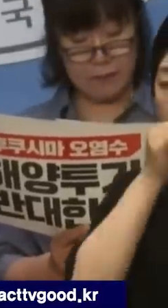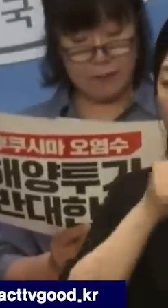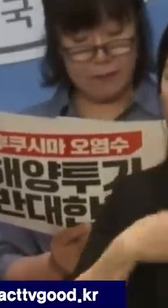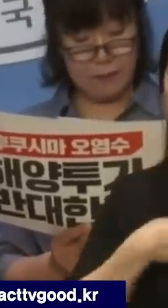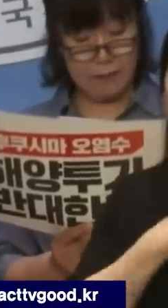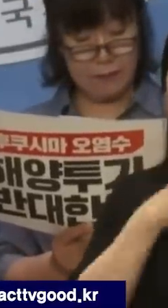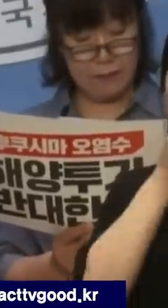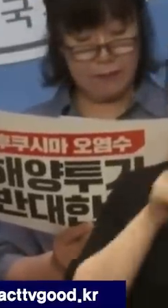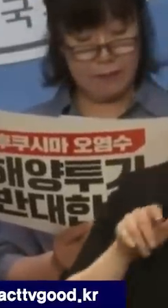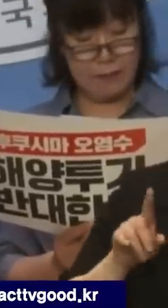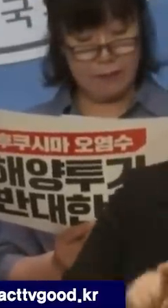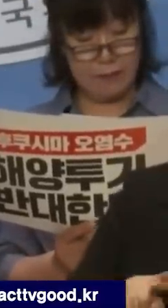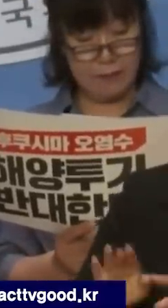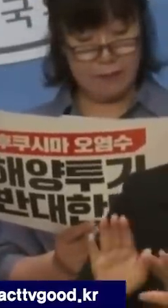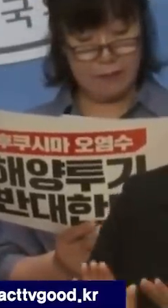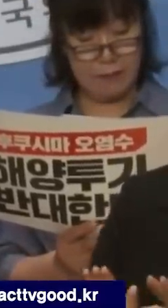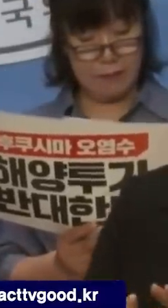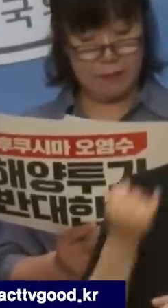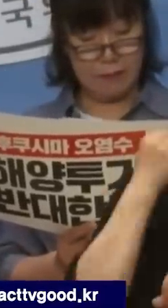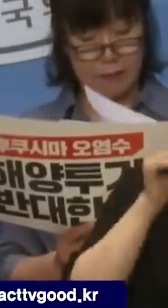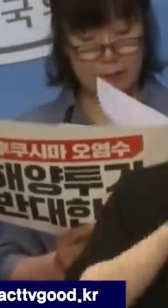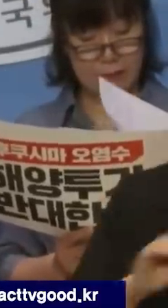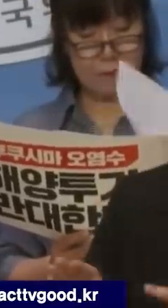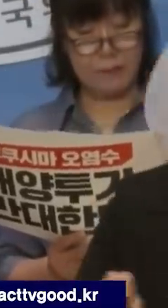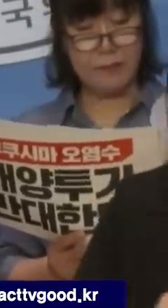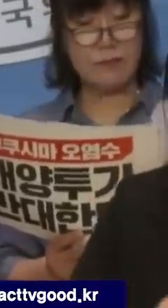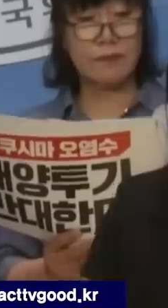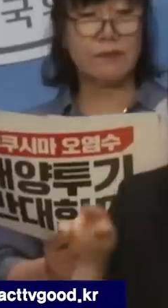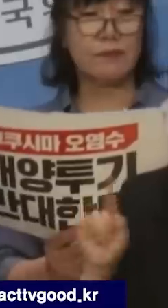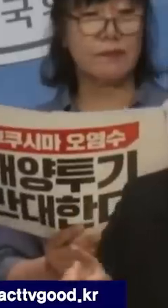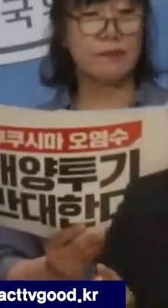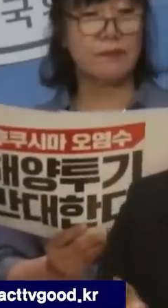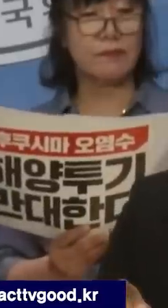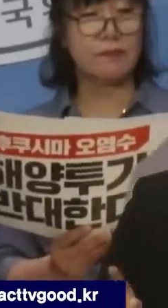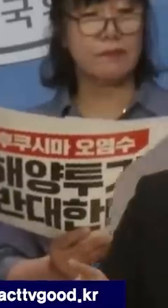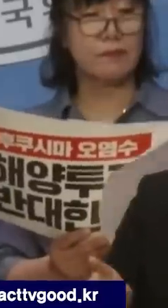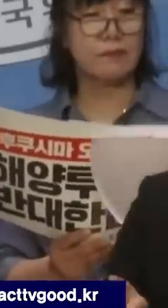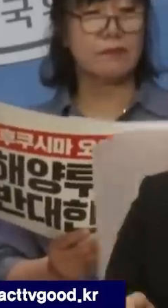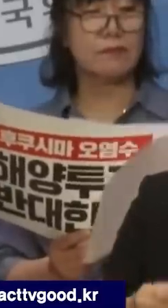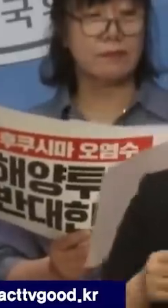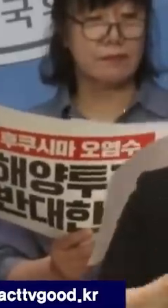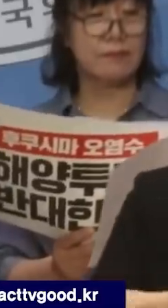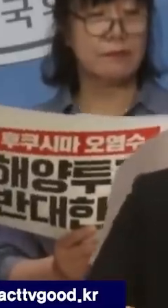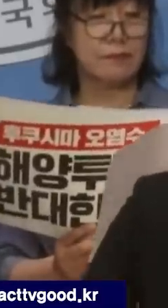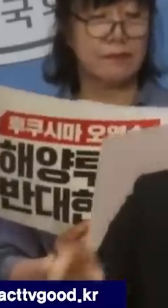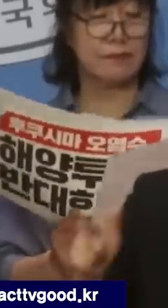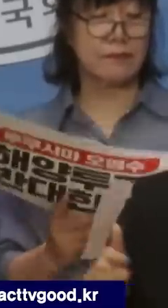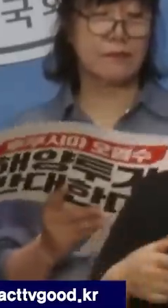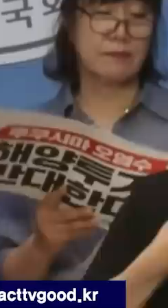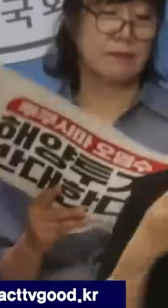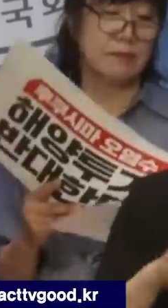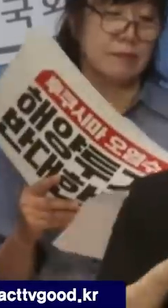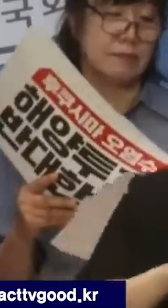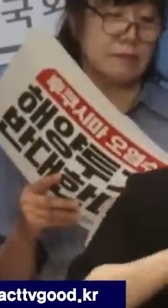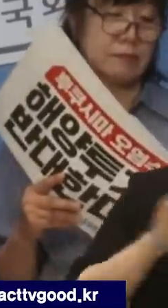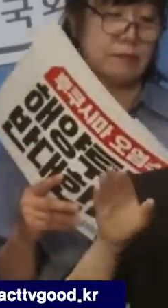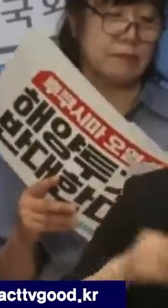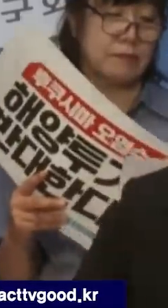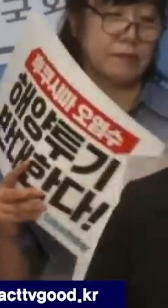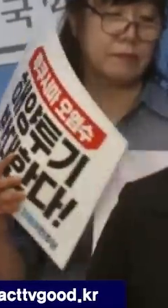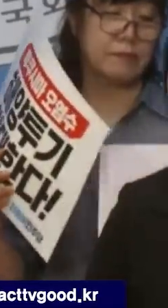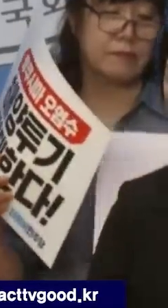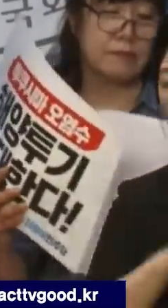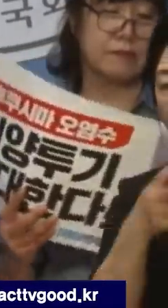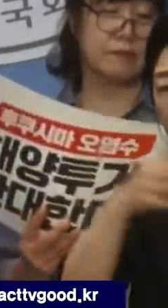상황에서 오염물질을 바다에 버리는 건 방류가 아니다. 무단투기다. 이러한